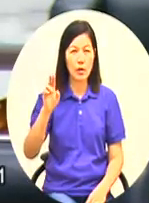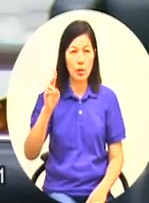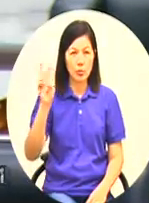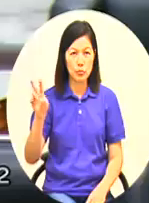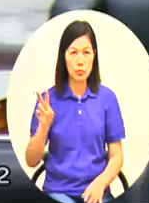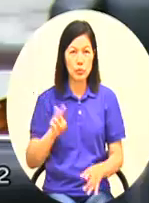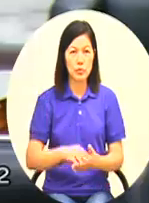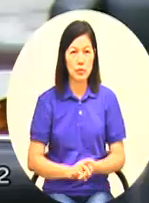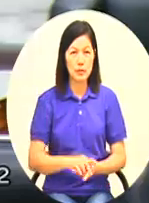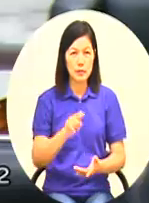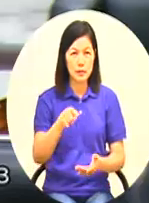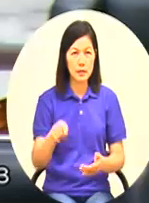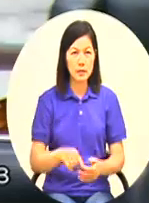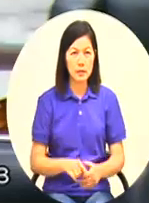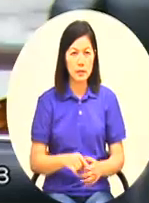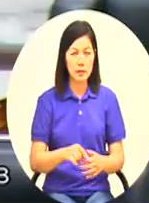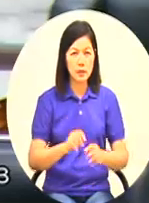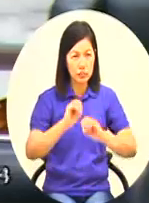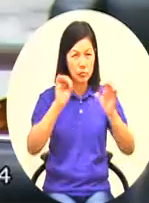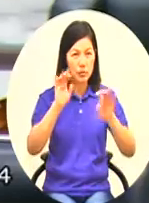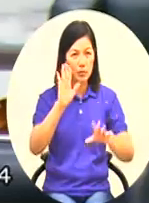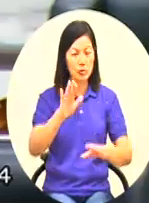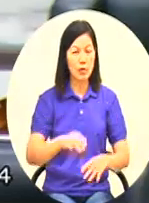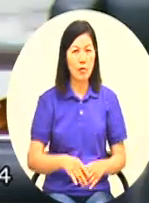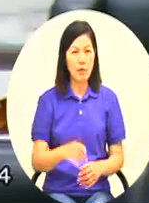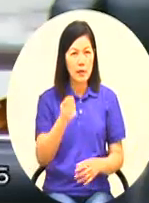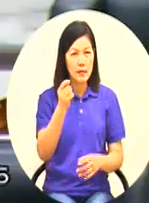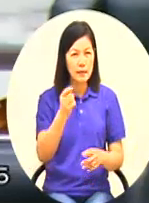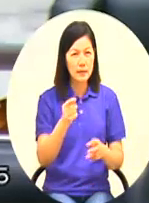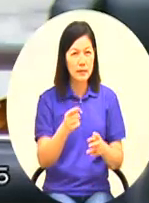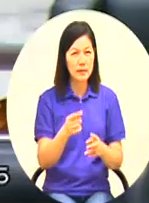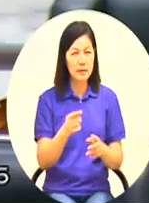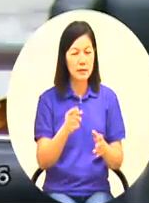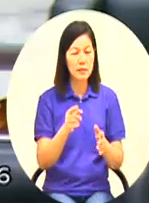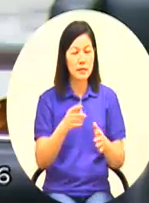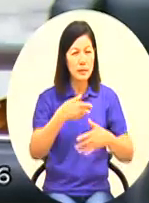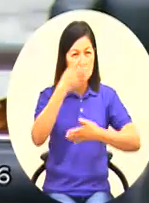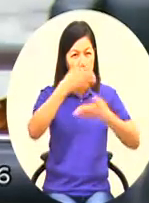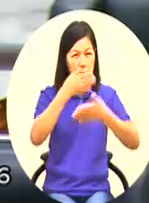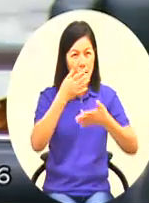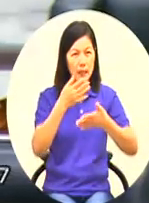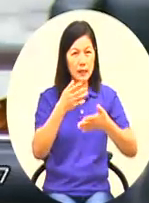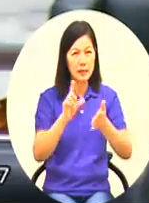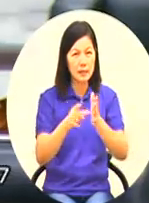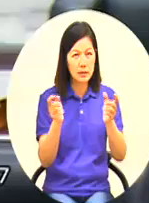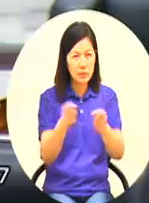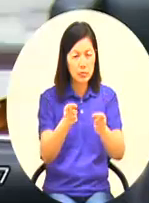了那有些微电影就宣导一些